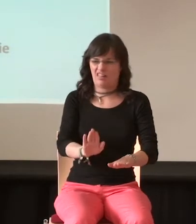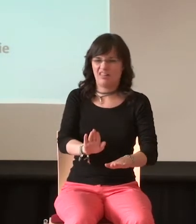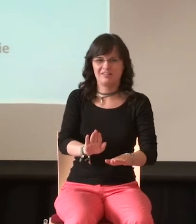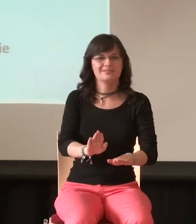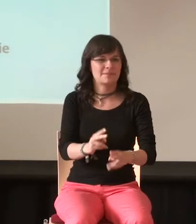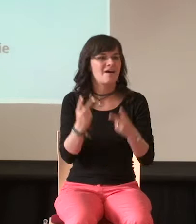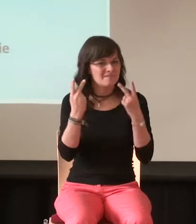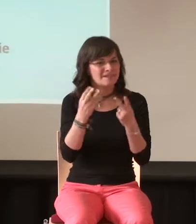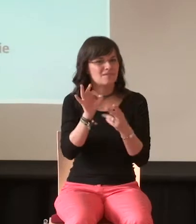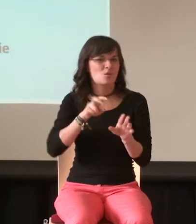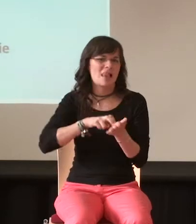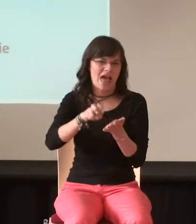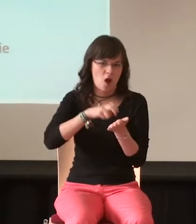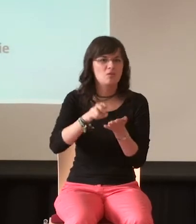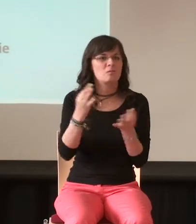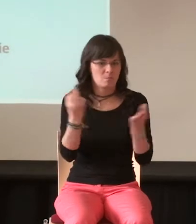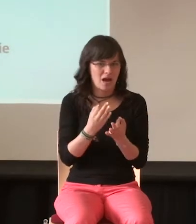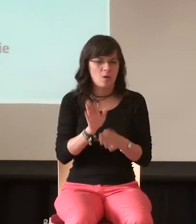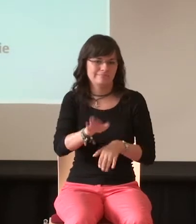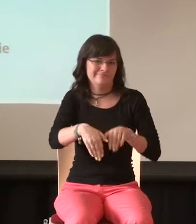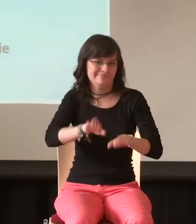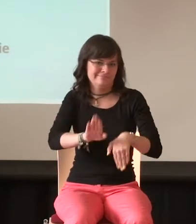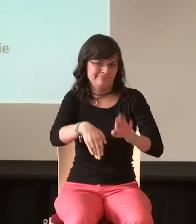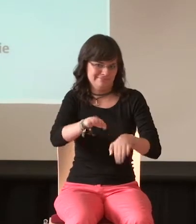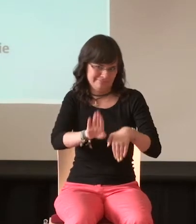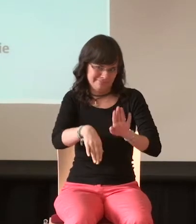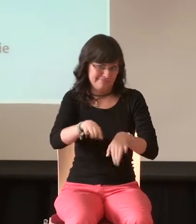fürs Laufen und sehr ärgerlich, wer betroffen ist, weiß das,